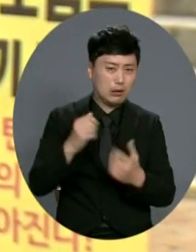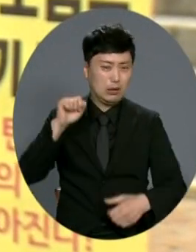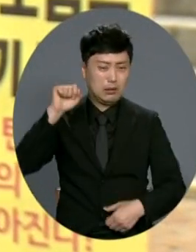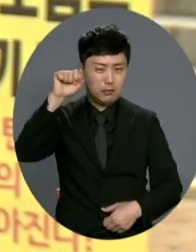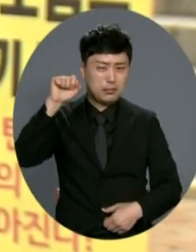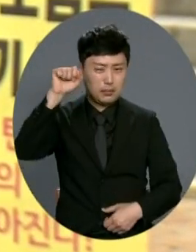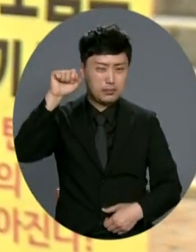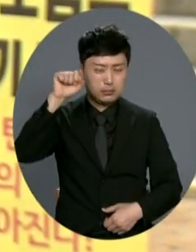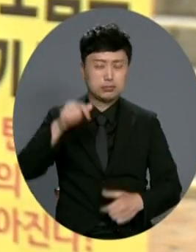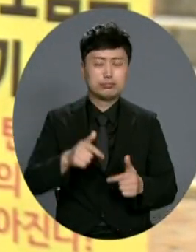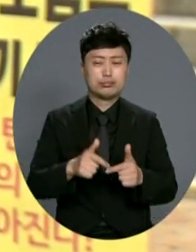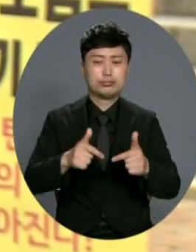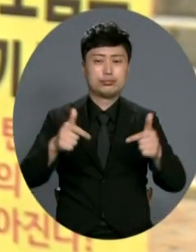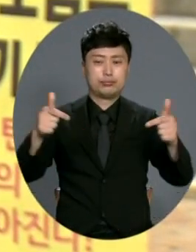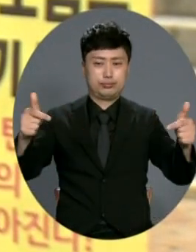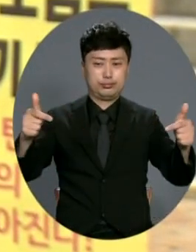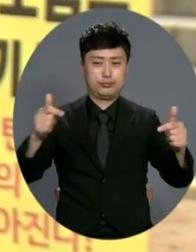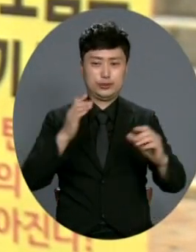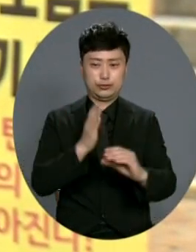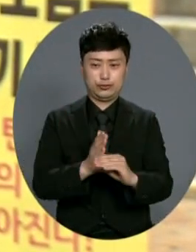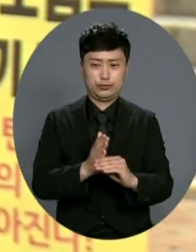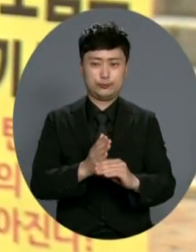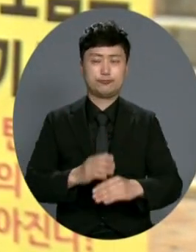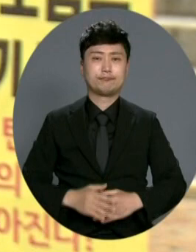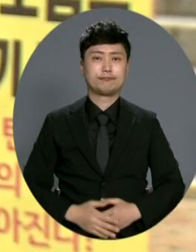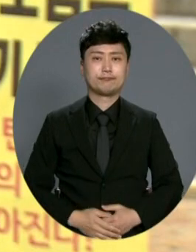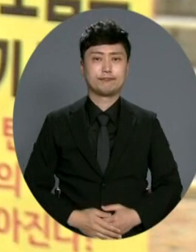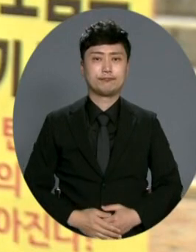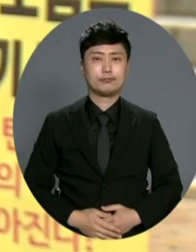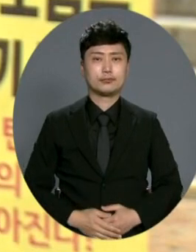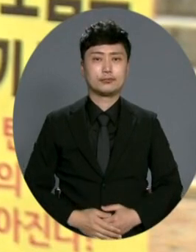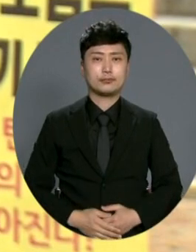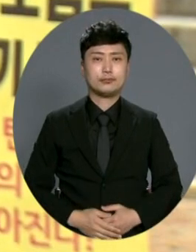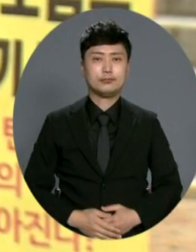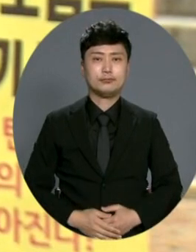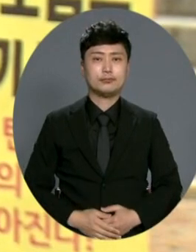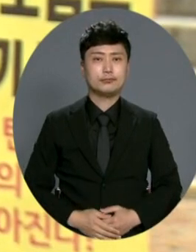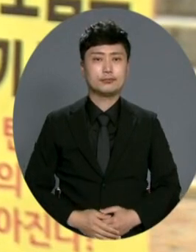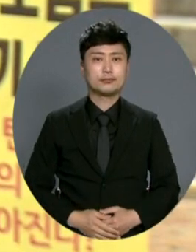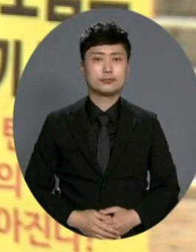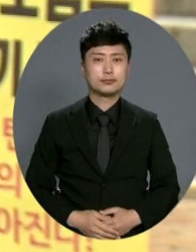점점 더 커져가고 있습니다. MBC 뉴스 이규설입니다.